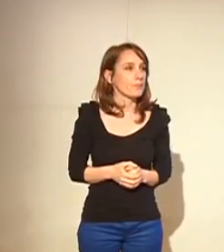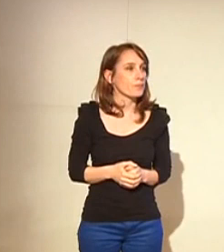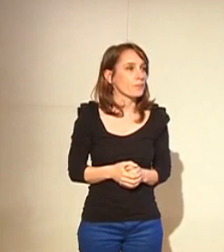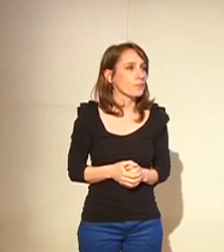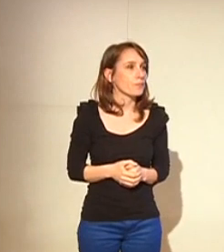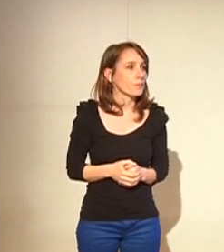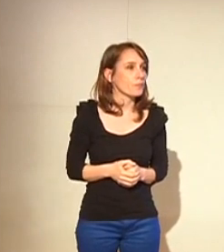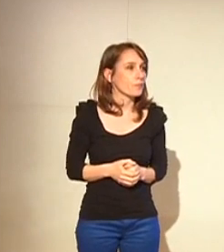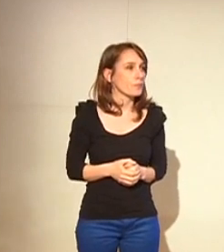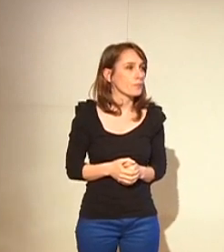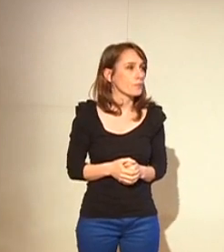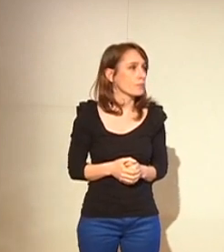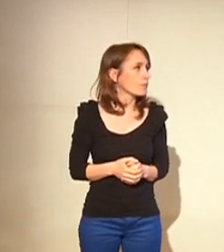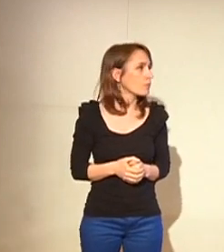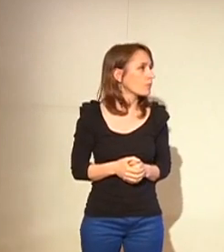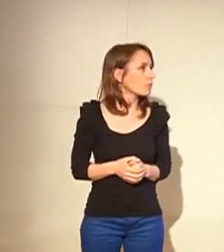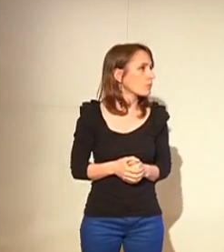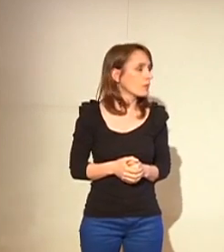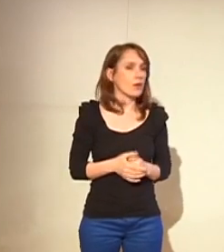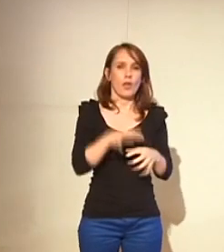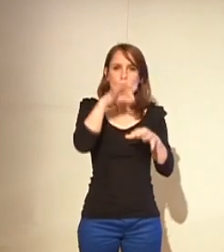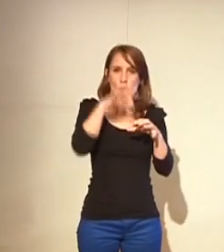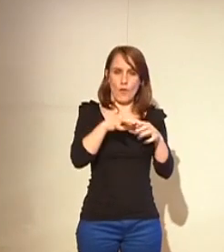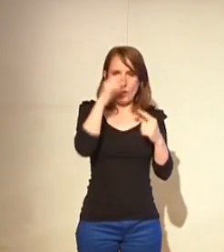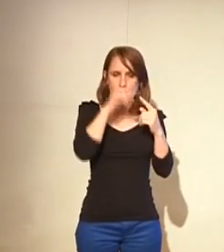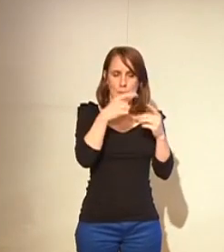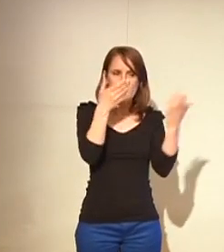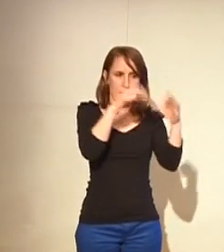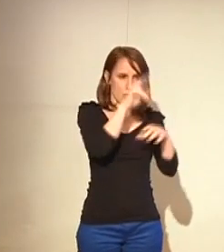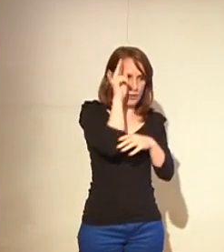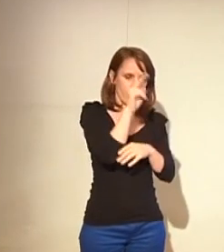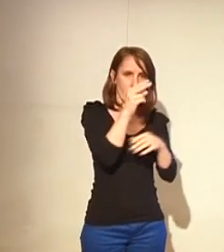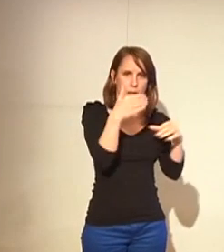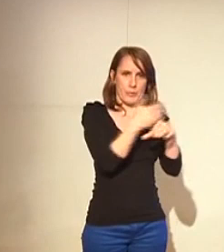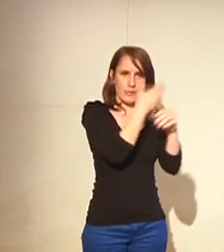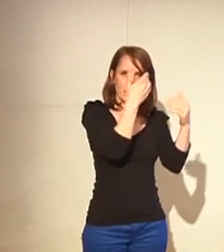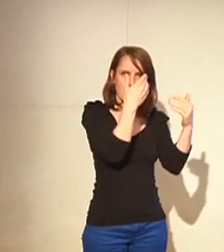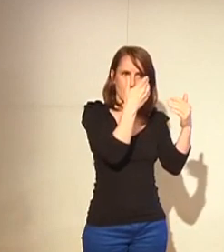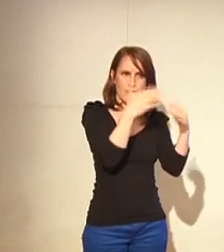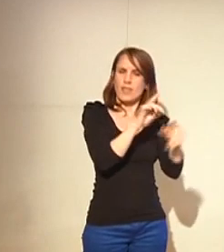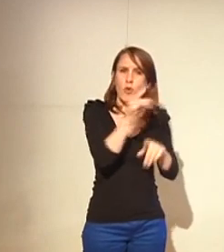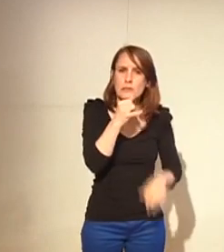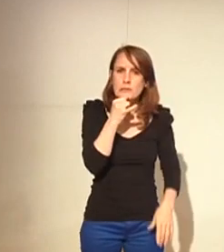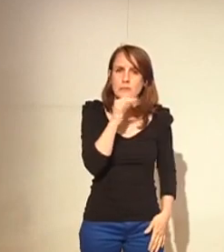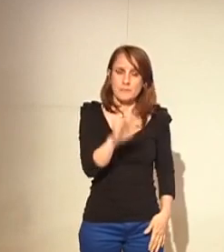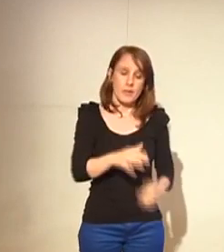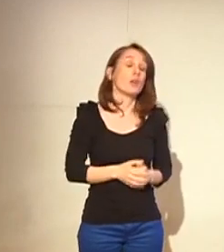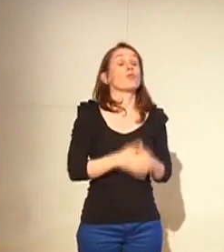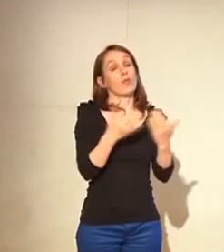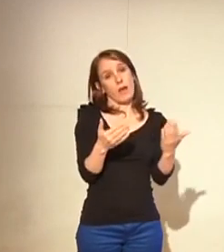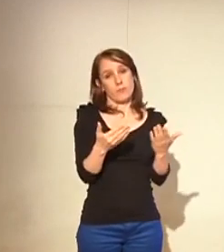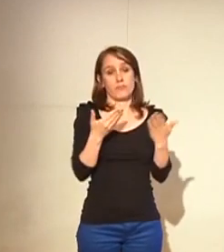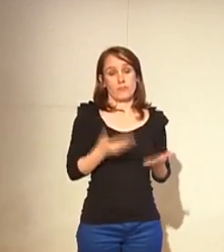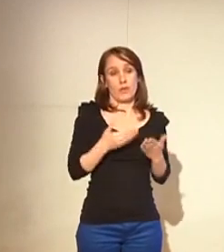également parce que nous avions fait le vote pour la président pour l'assemblée générale je pense que non donc nous devons voter pour